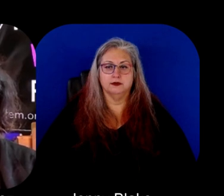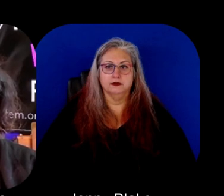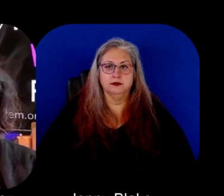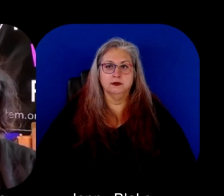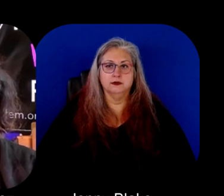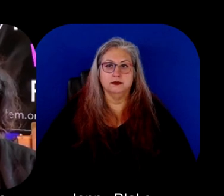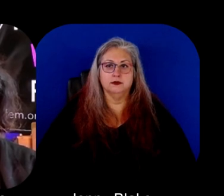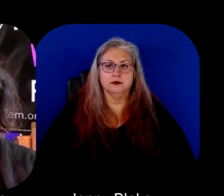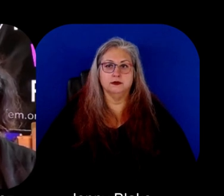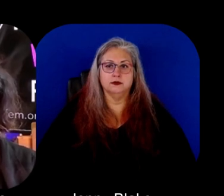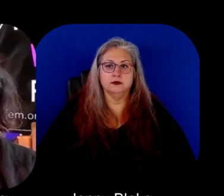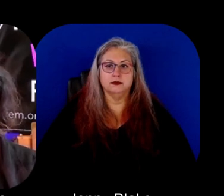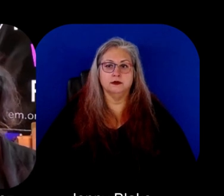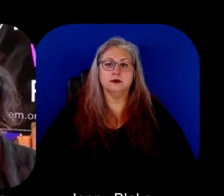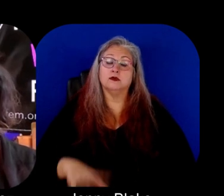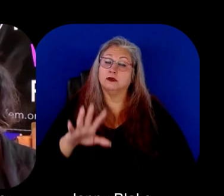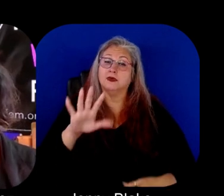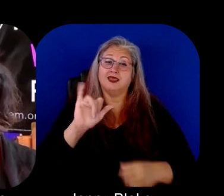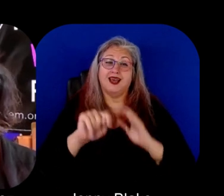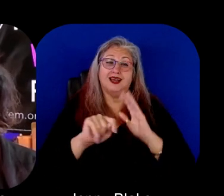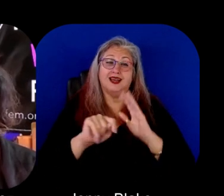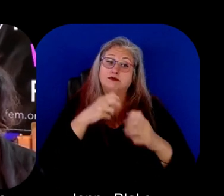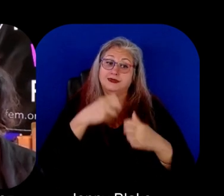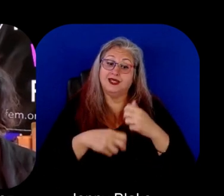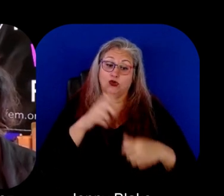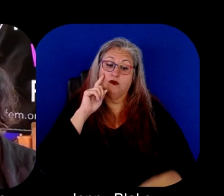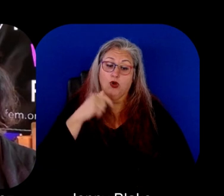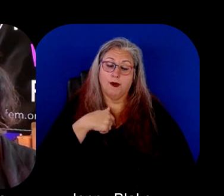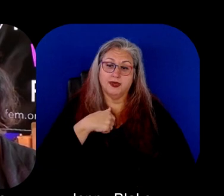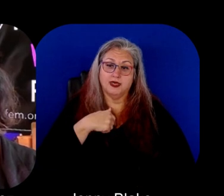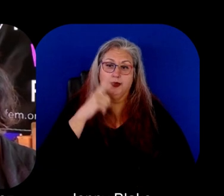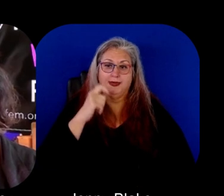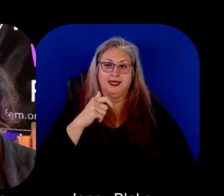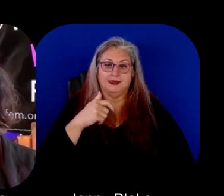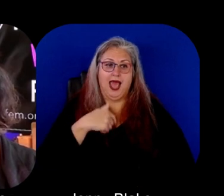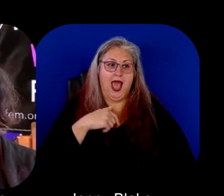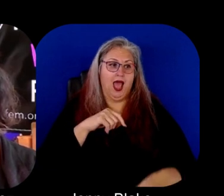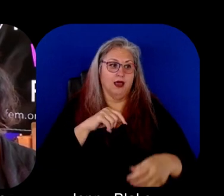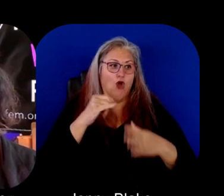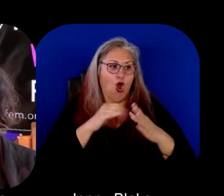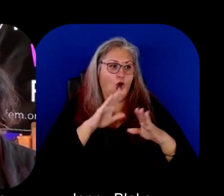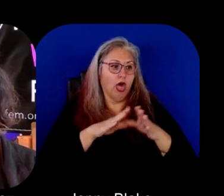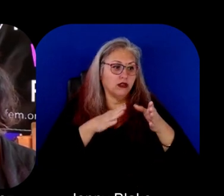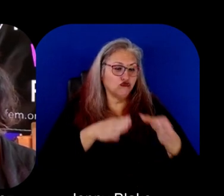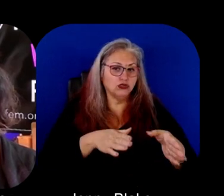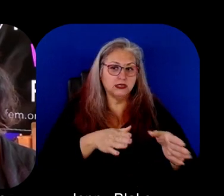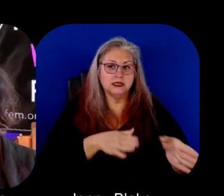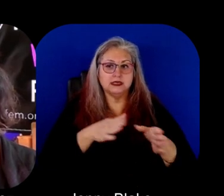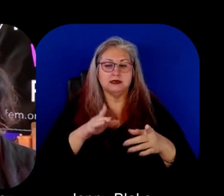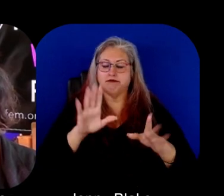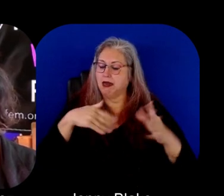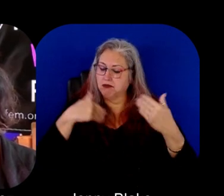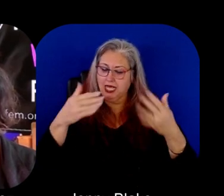المجتمع. It was a very difficult period for me being a street artist, but